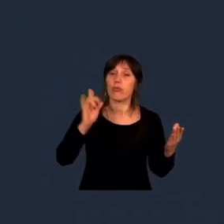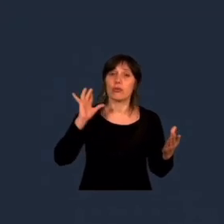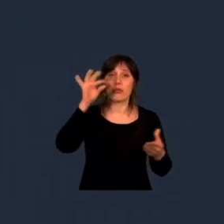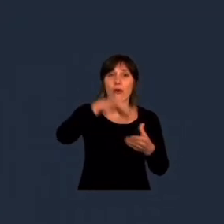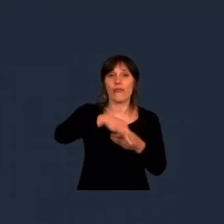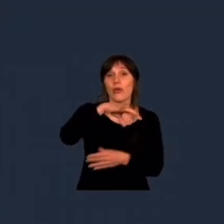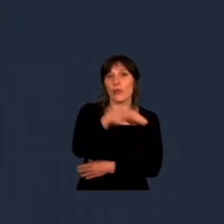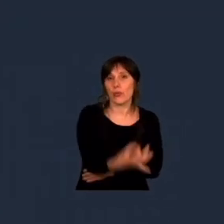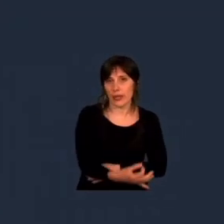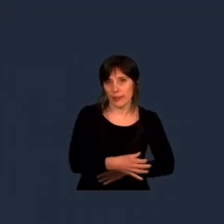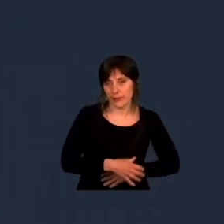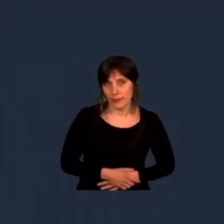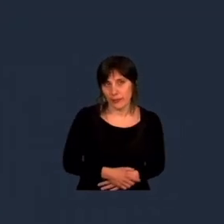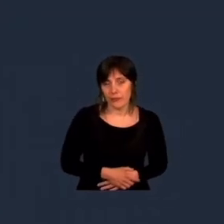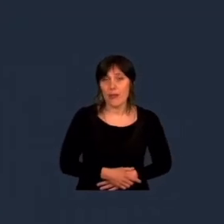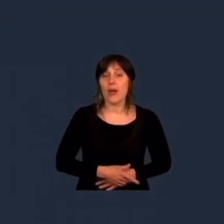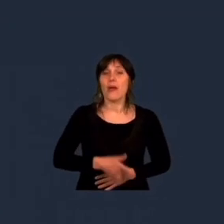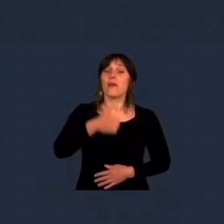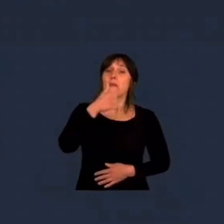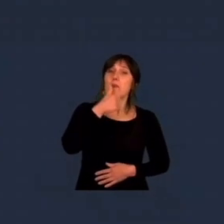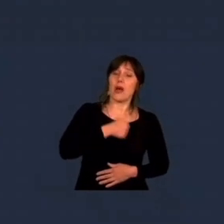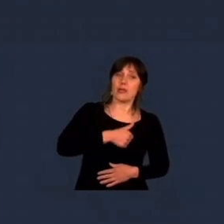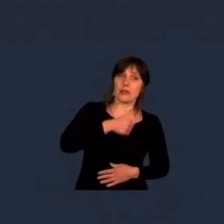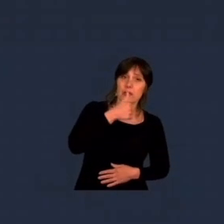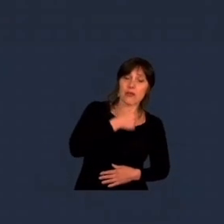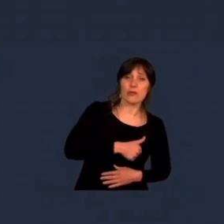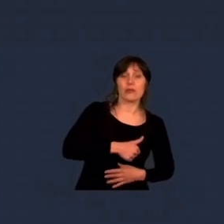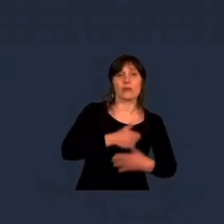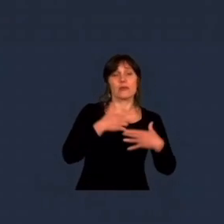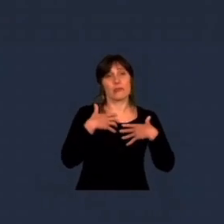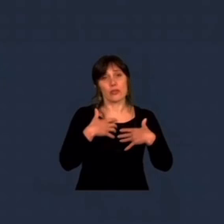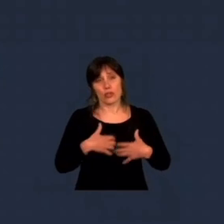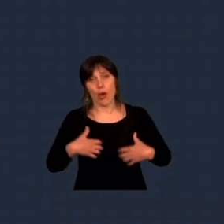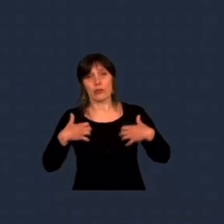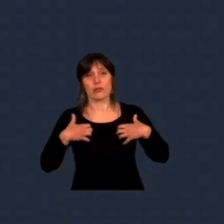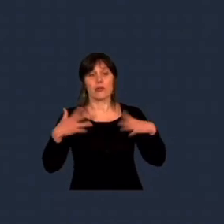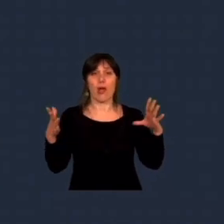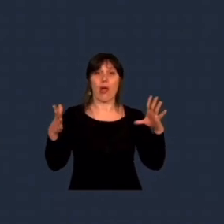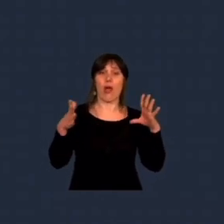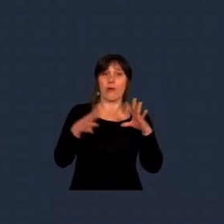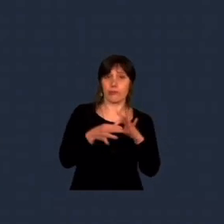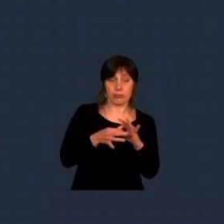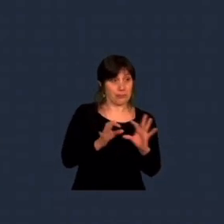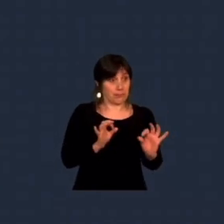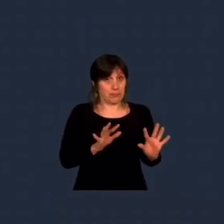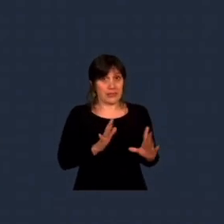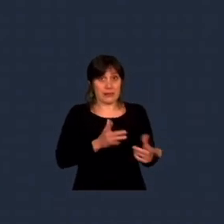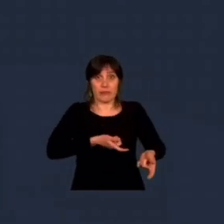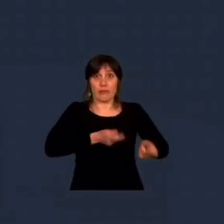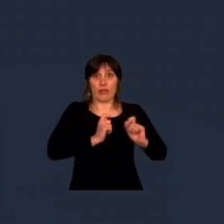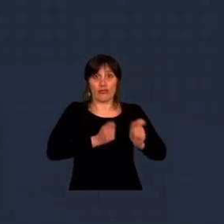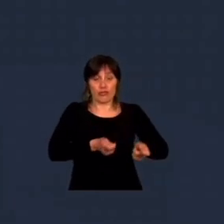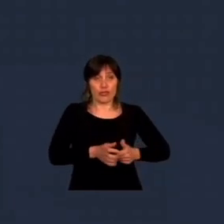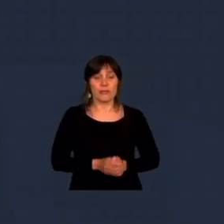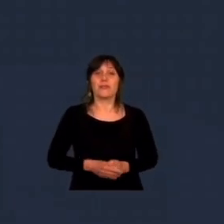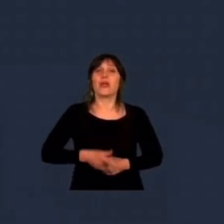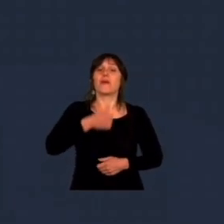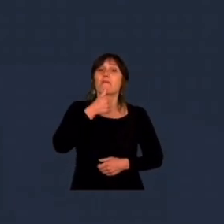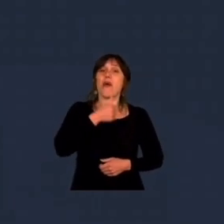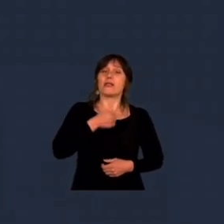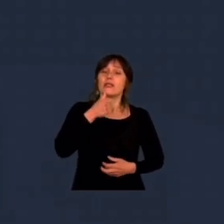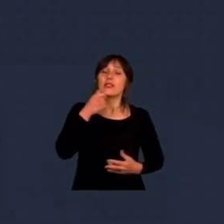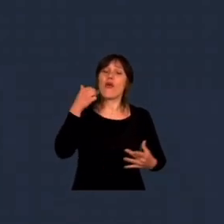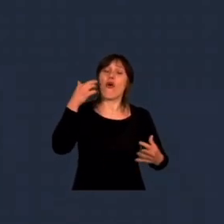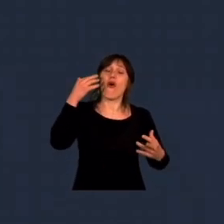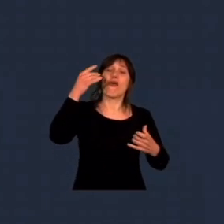science de l'appât mêlée à la patience. Voilà bien une bonne définition de la pêche. Et si au bout de la patience il y a le